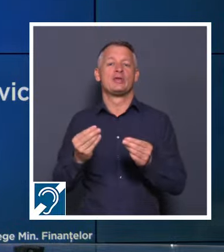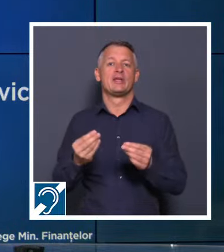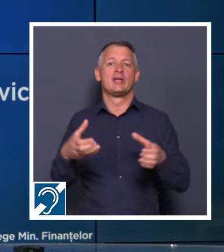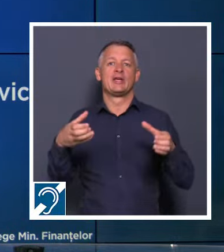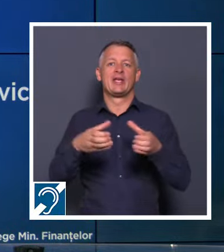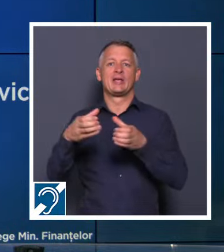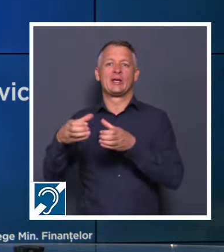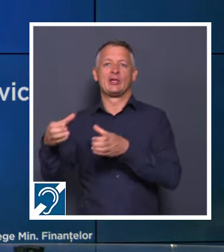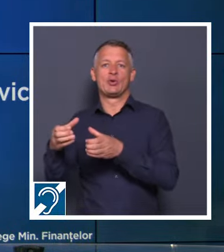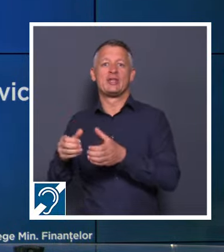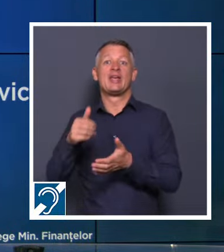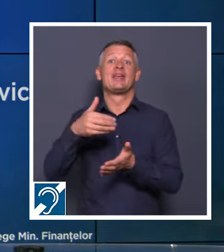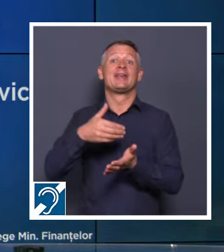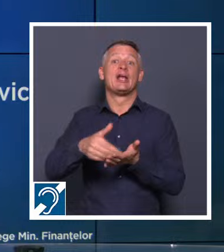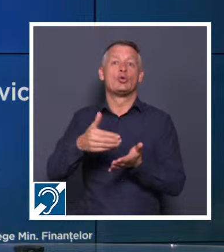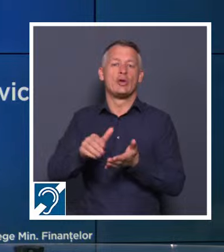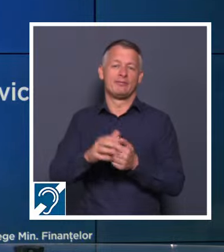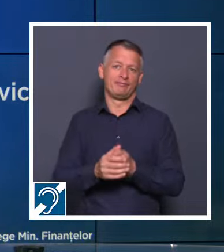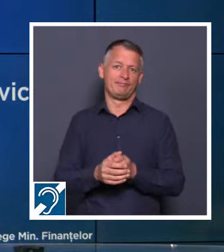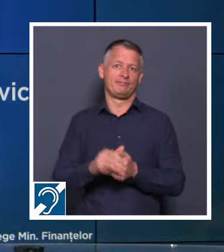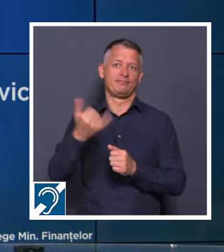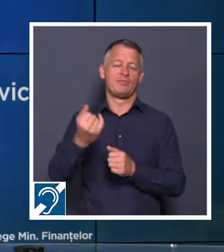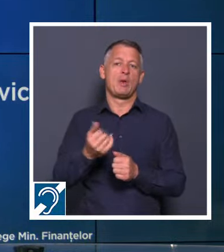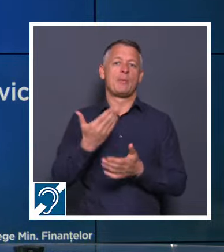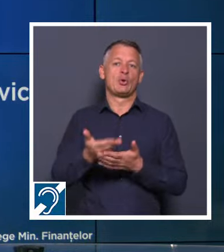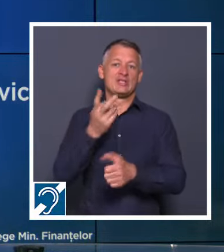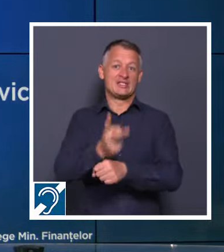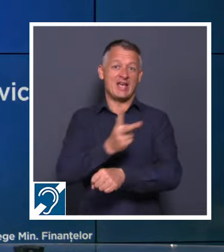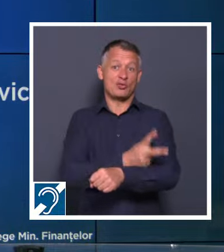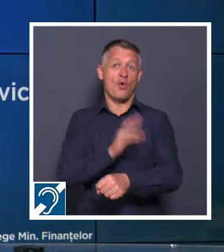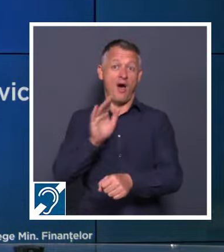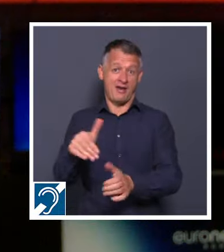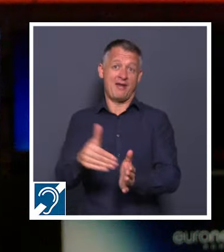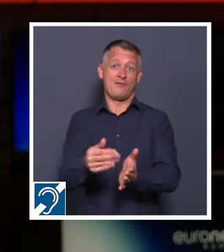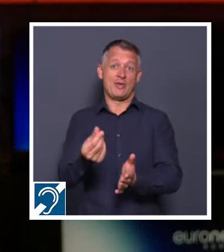de cheltuieli. Iar asta pentru că statul are nevoie de bani.